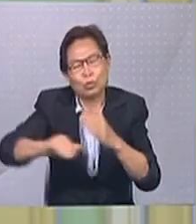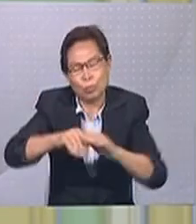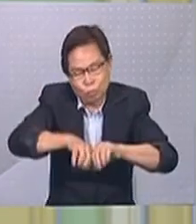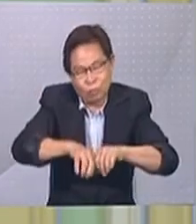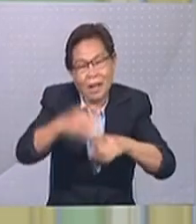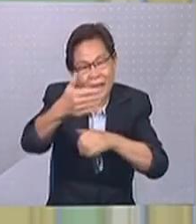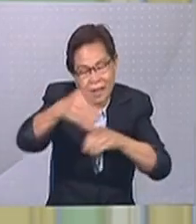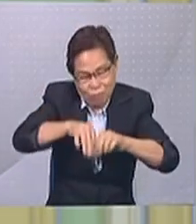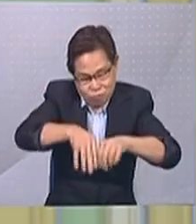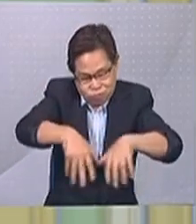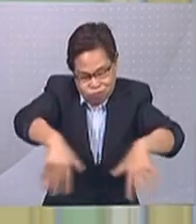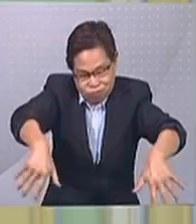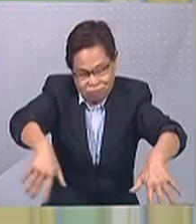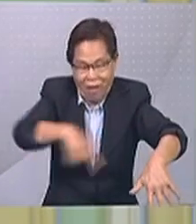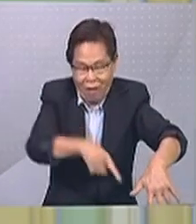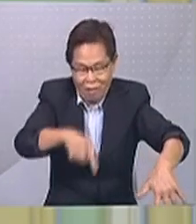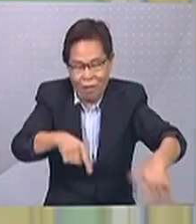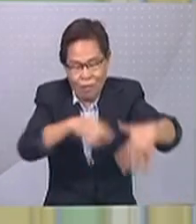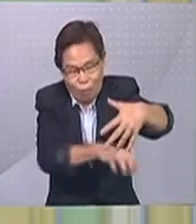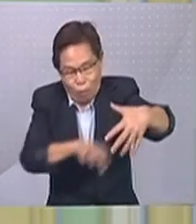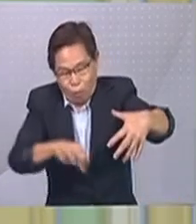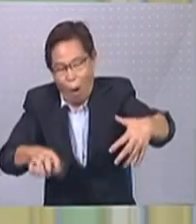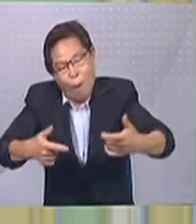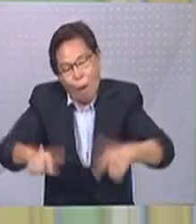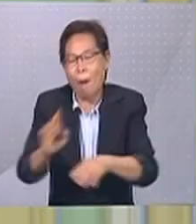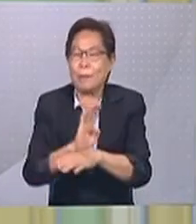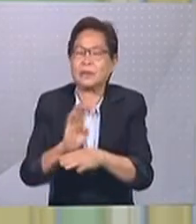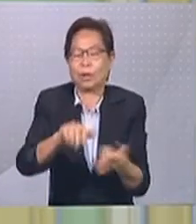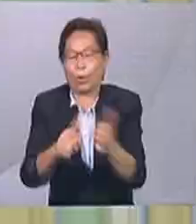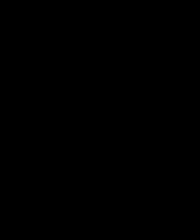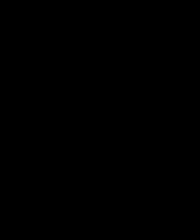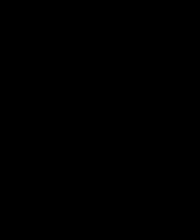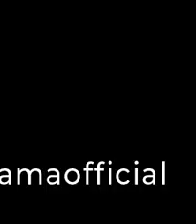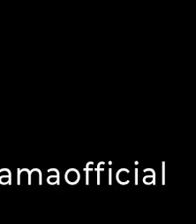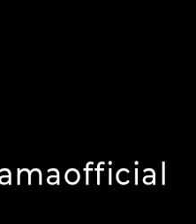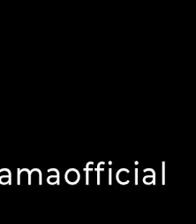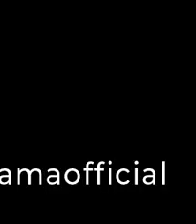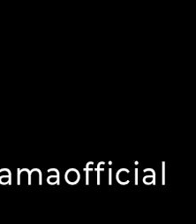rantaian itu dibenarkan beroperasi oleh pihak kerajaan.